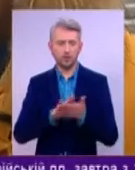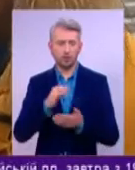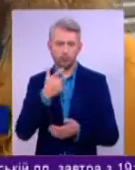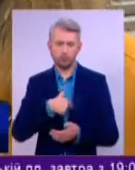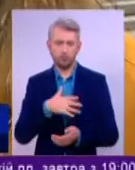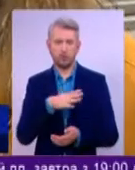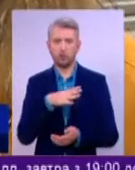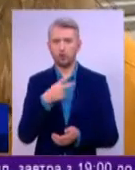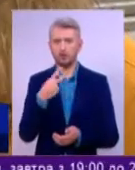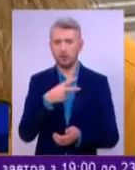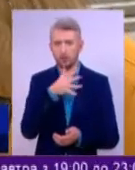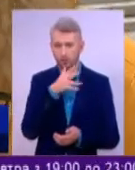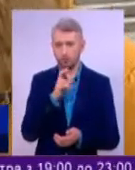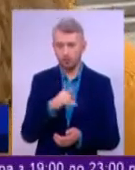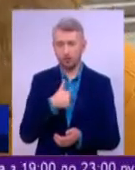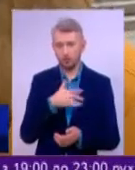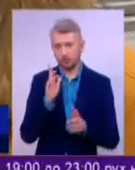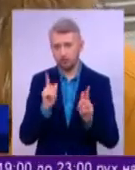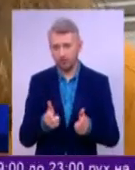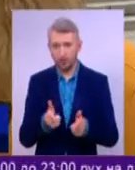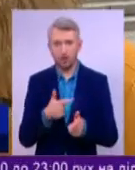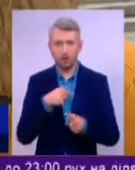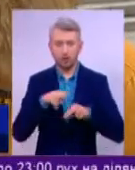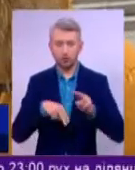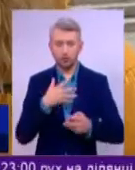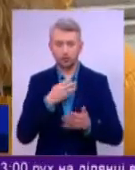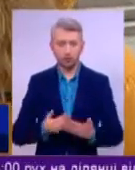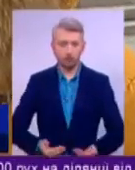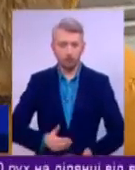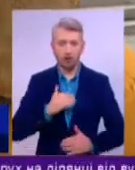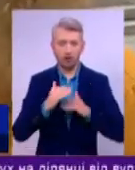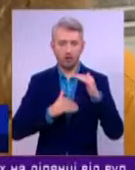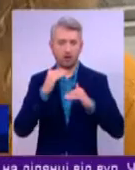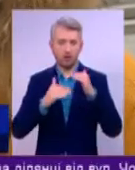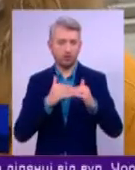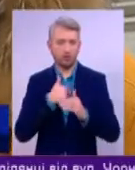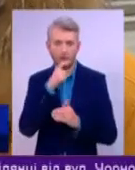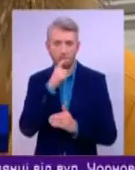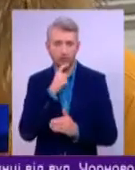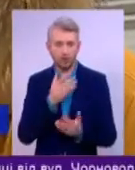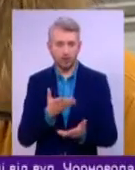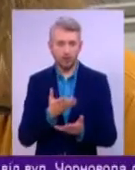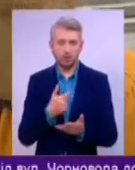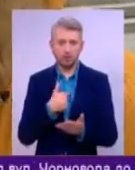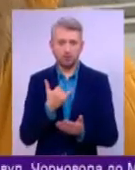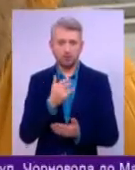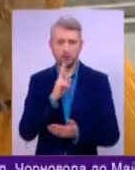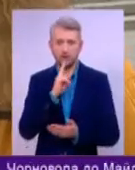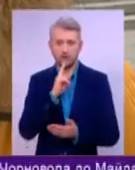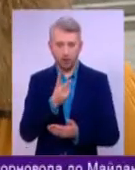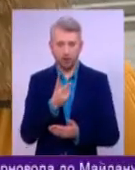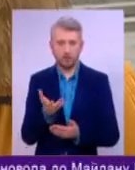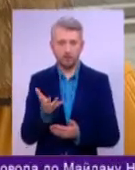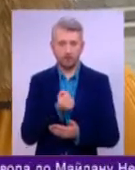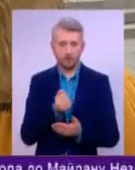було 20 років, я би, напевно, пішов. Я будую зараз своє життя, свою кар'єру. І я не розумію, якби я зараз 2 роки взяв